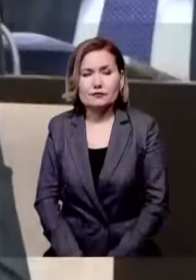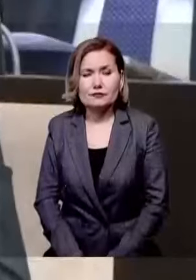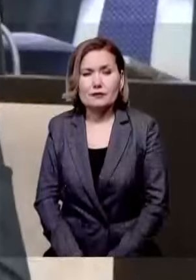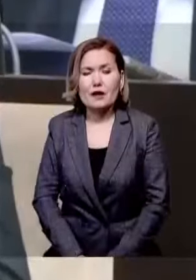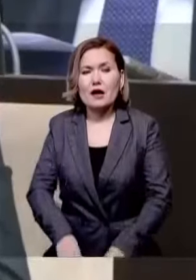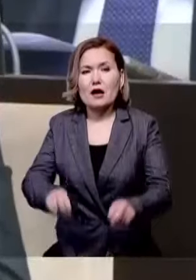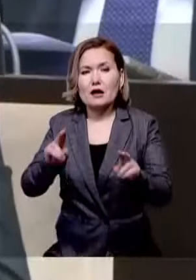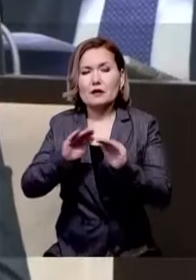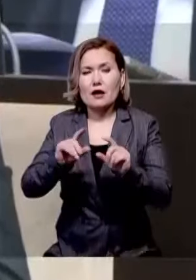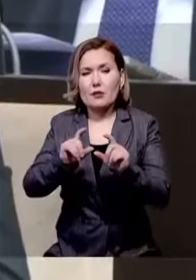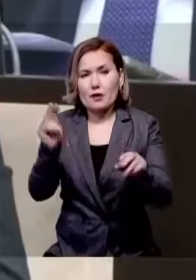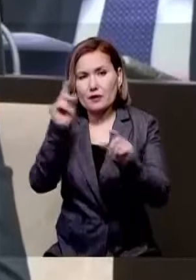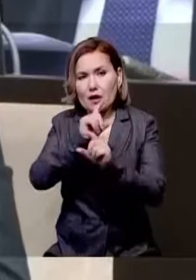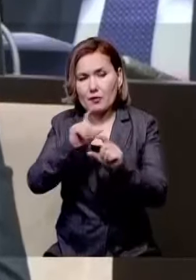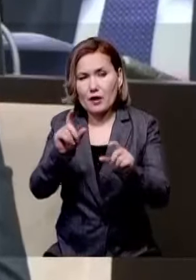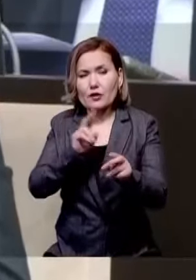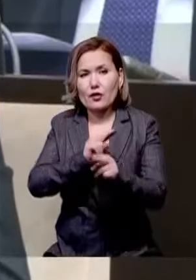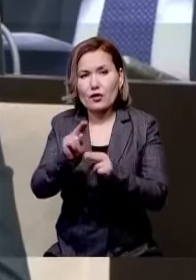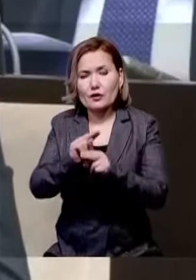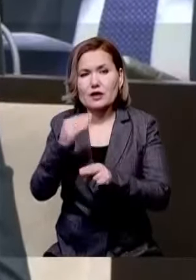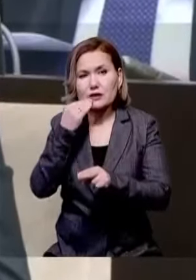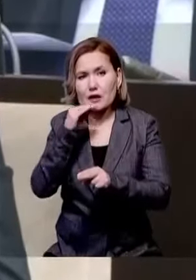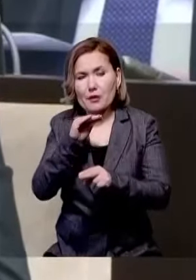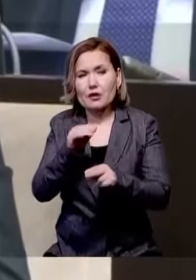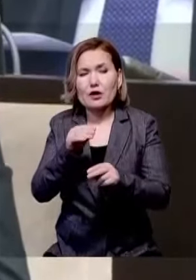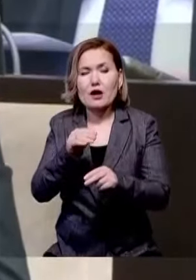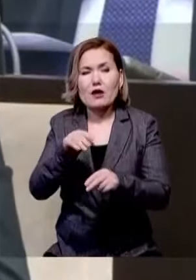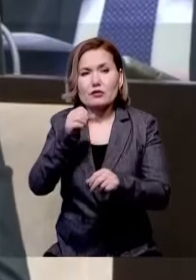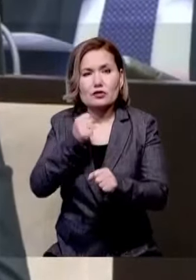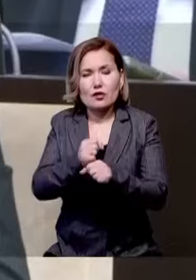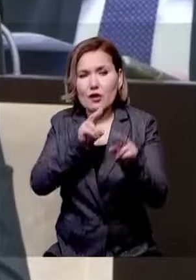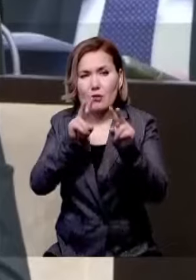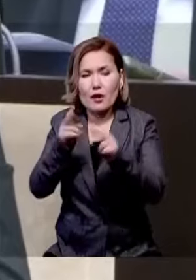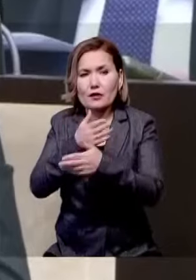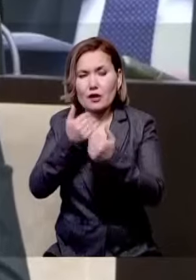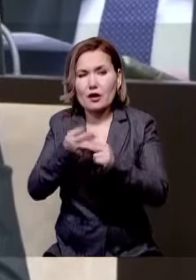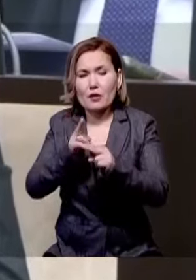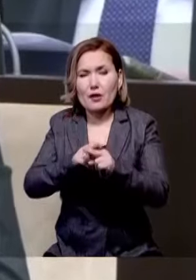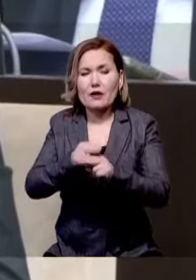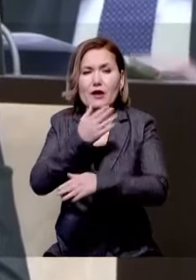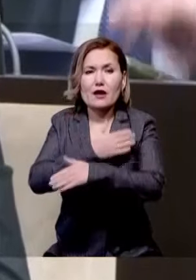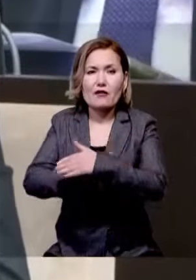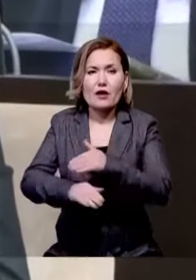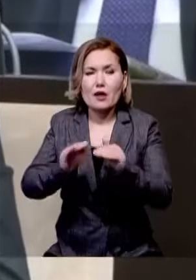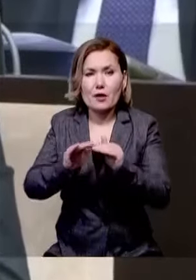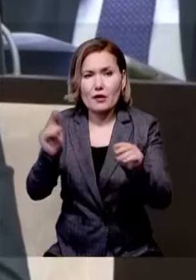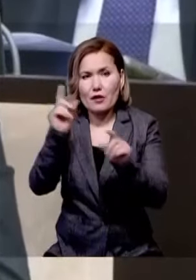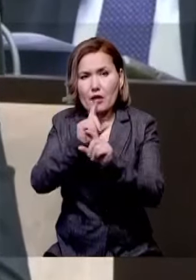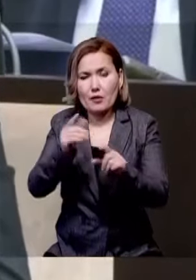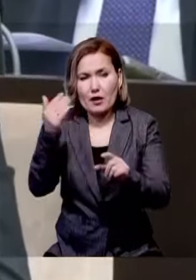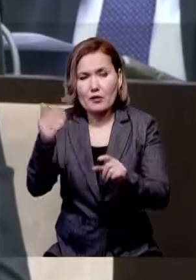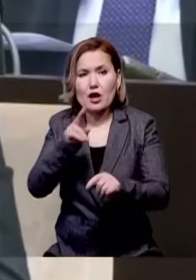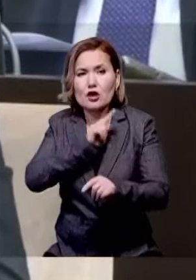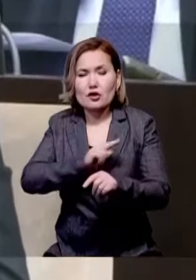Арнайы балабақша мен мектептерде оқыту сапасы дұрыс бақыланбайды. Интеллектісі бұзылған балалар арналған мектеп түлектерін